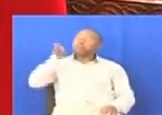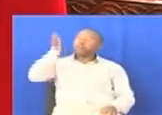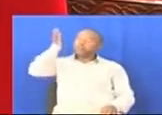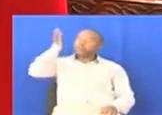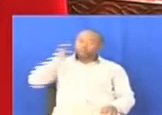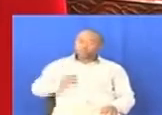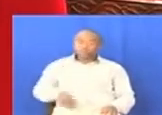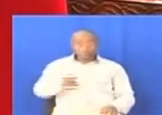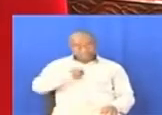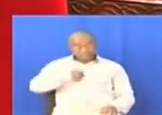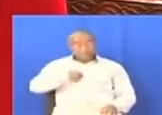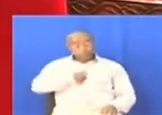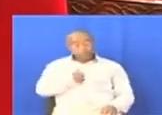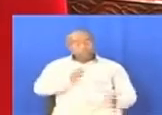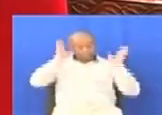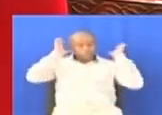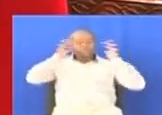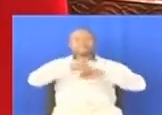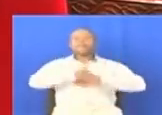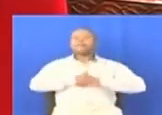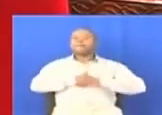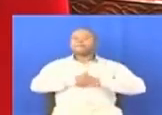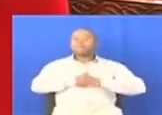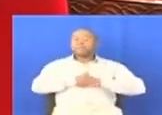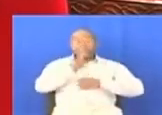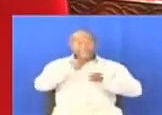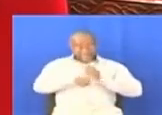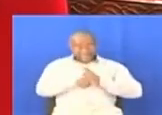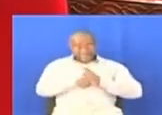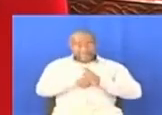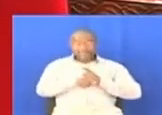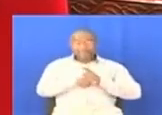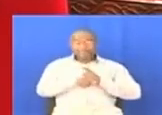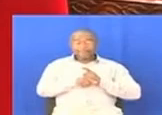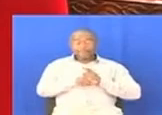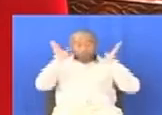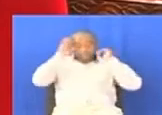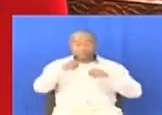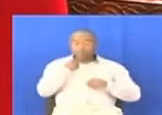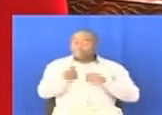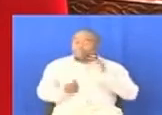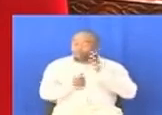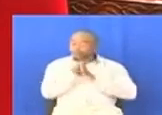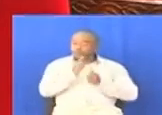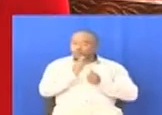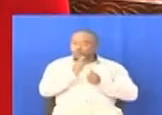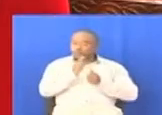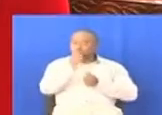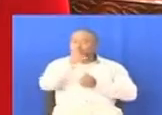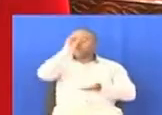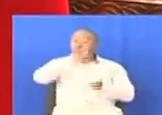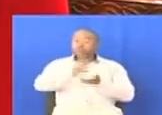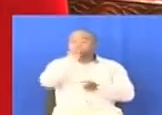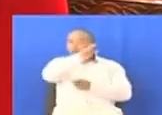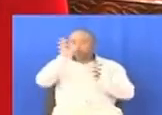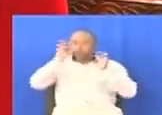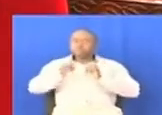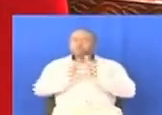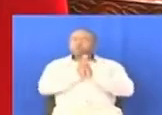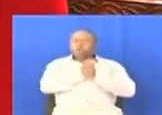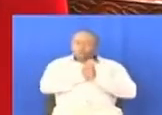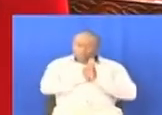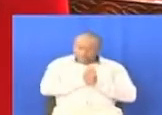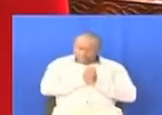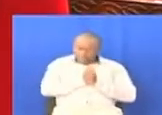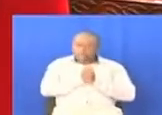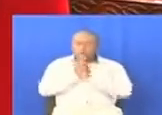Mimi ni Muislamu. Na sisi katika imani tumeelezwa, panapotokea majanga kuna dua za kuomba, kuna namna ya